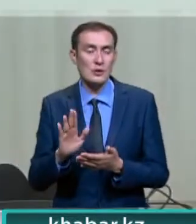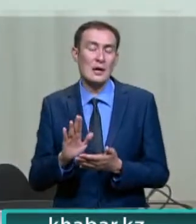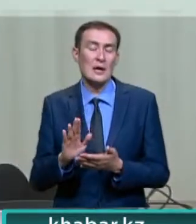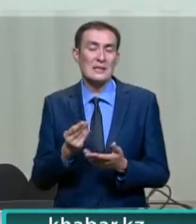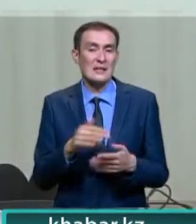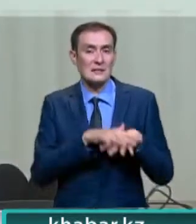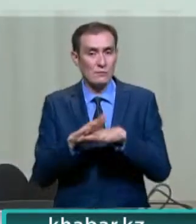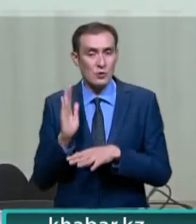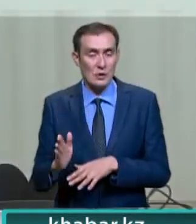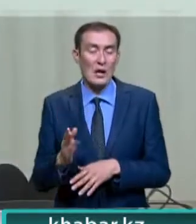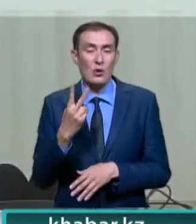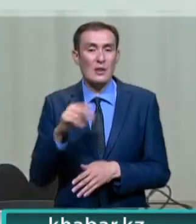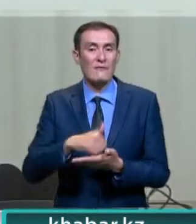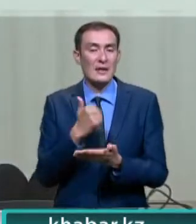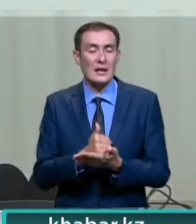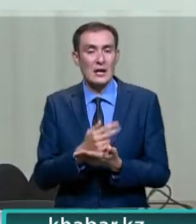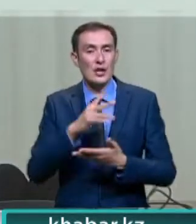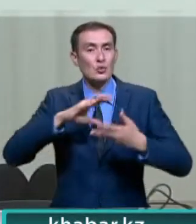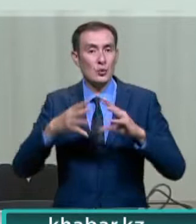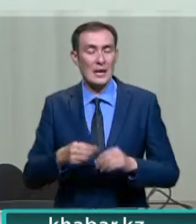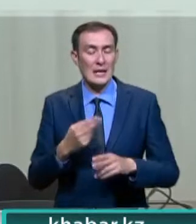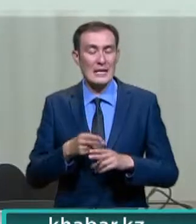небюджетных средств. Ну, два главных показателя – это,